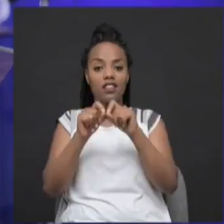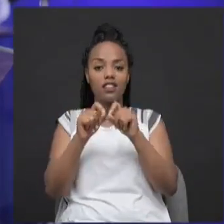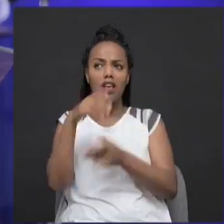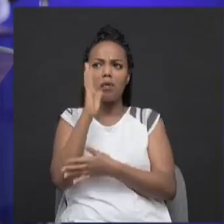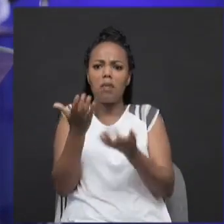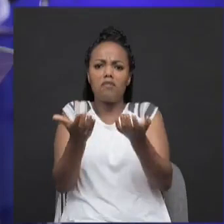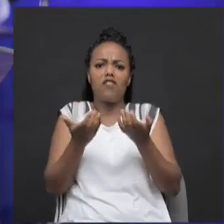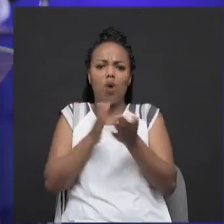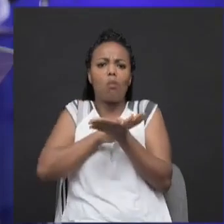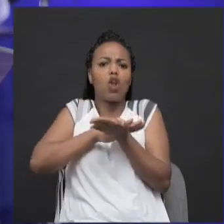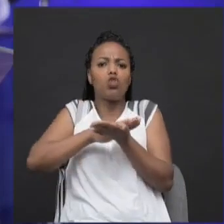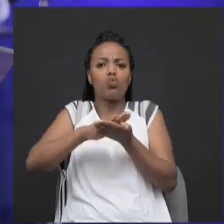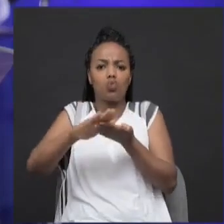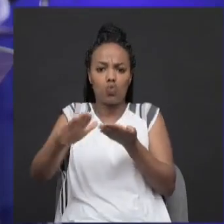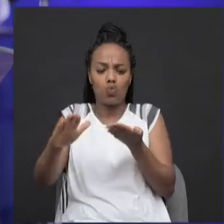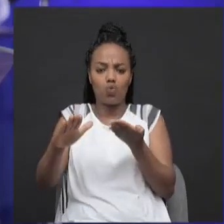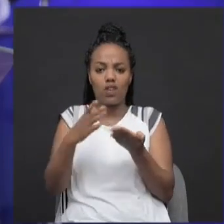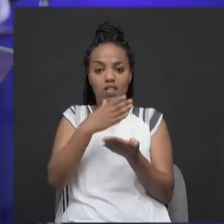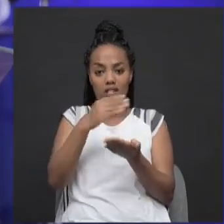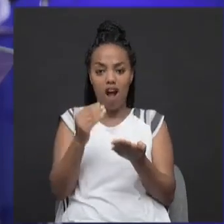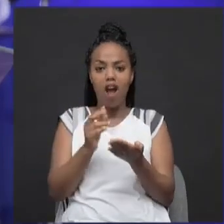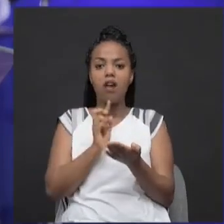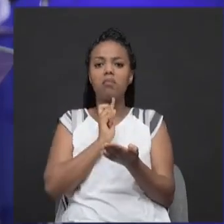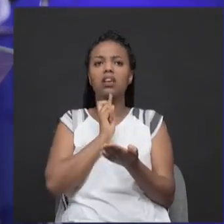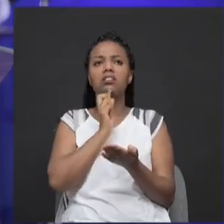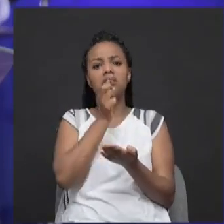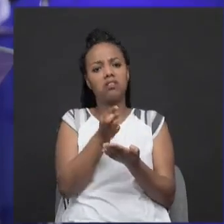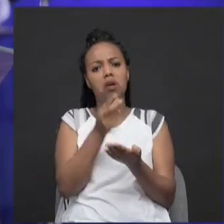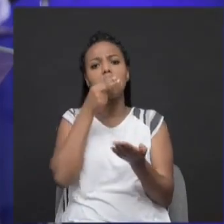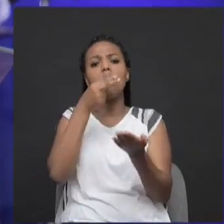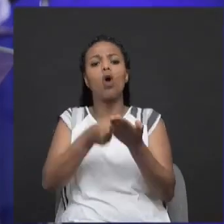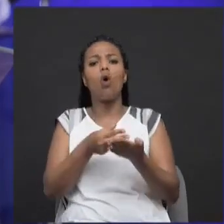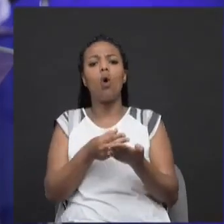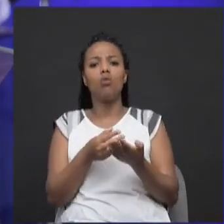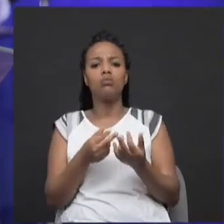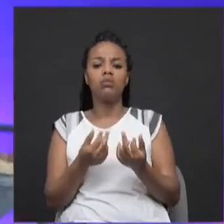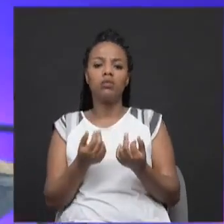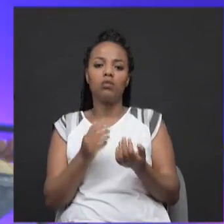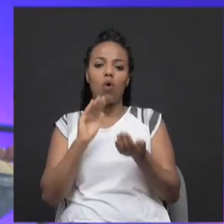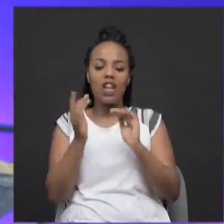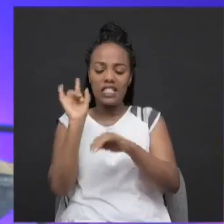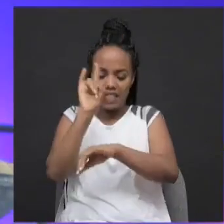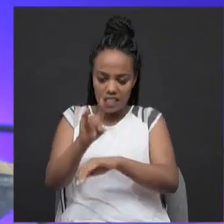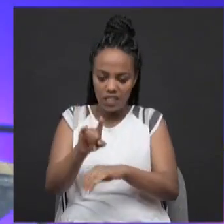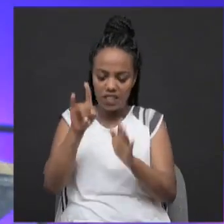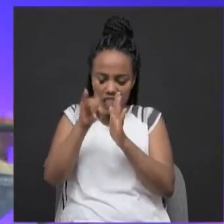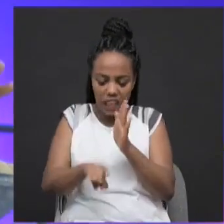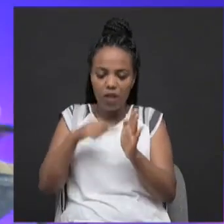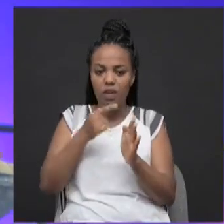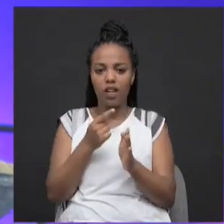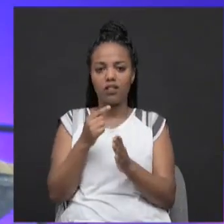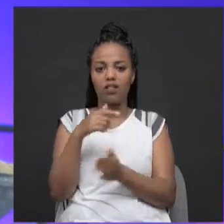በሚፈልገን በንጽህና እና ደግሞ በቀንነት በበጎ ህሊናና ዝቅ ብለን እግዚአብሔር በቃሉ እውነት